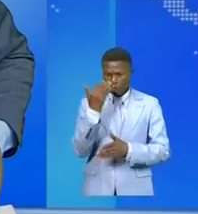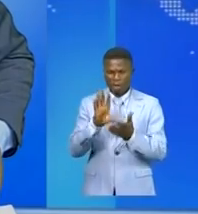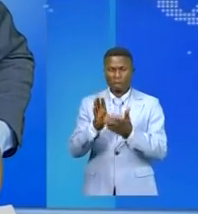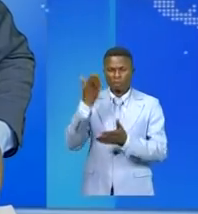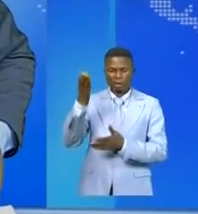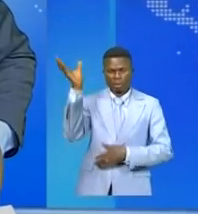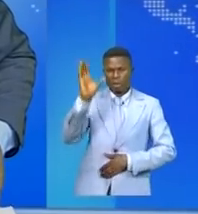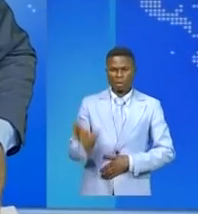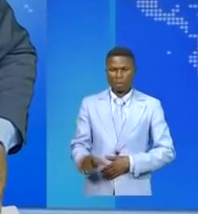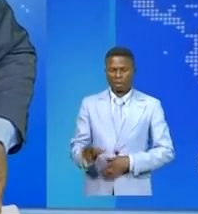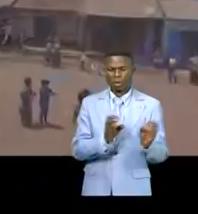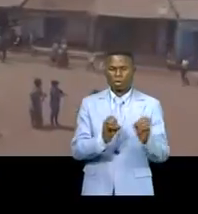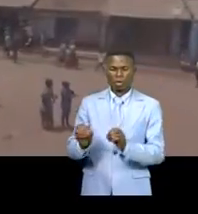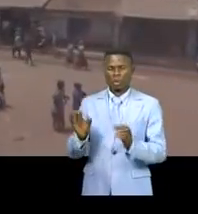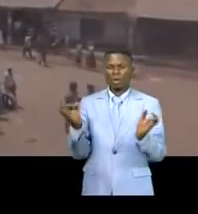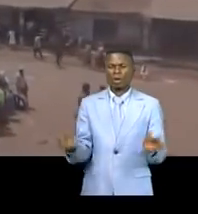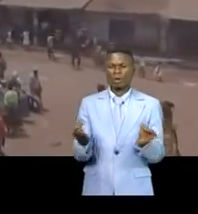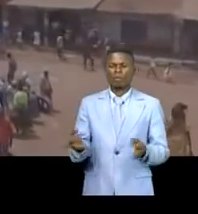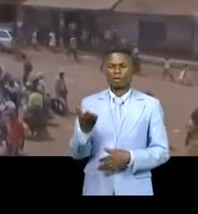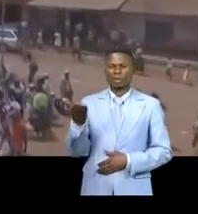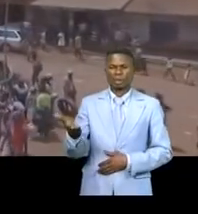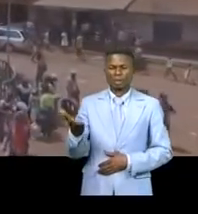Diéhi et Blandine Zo, vous suivez.